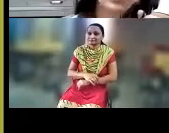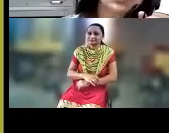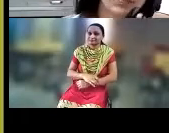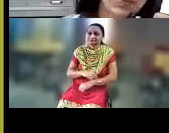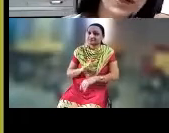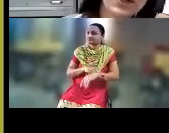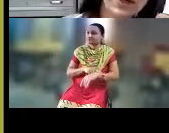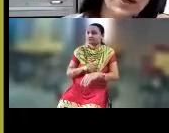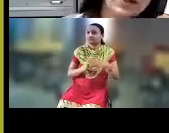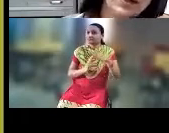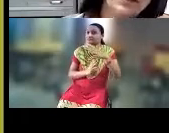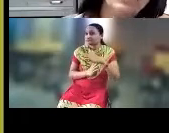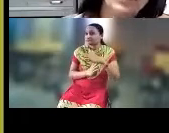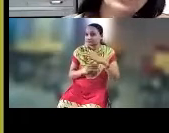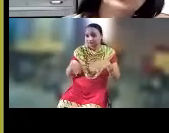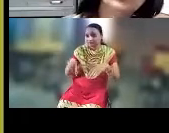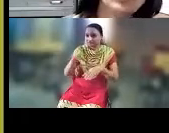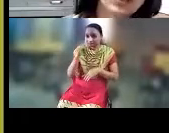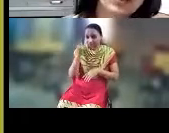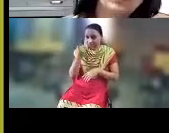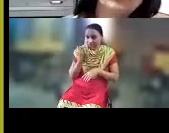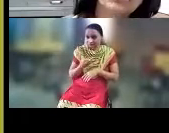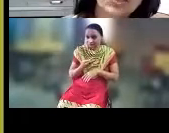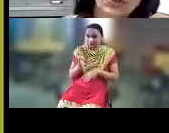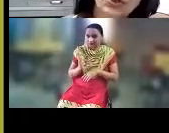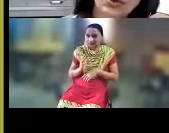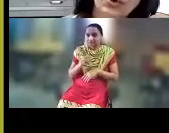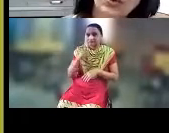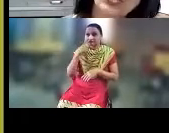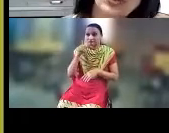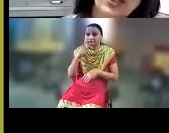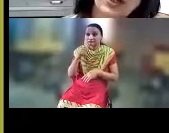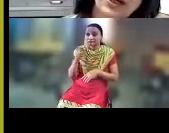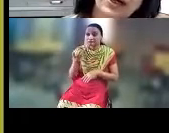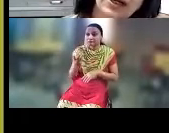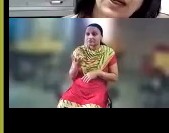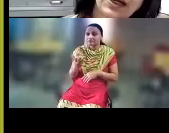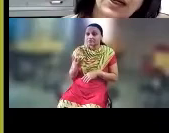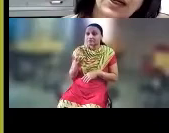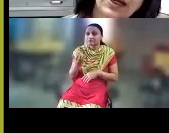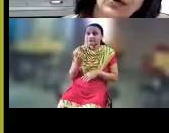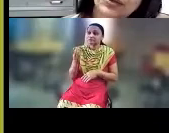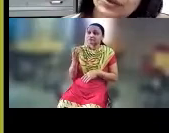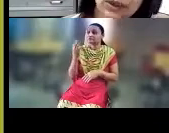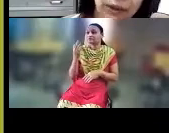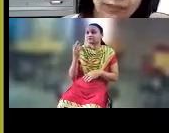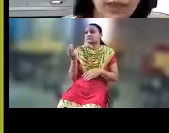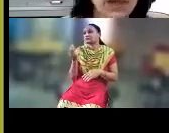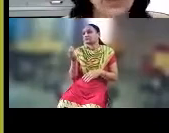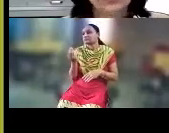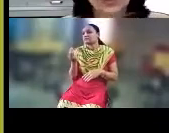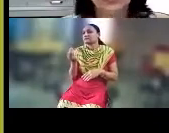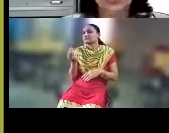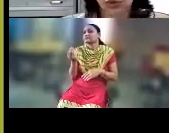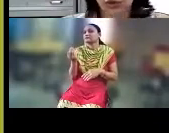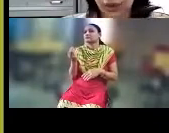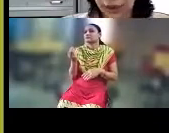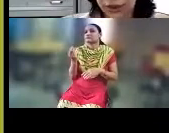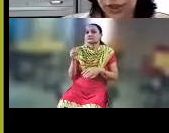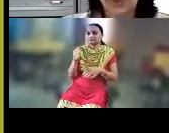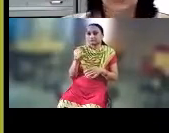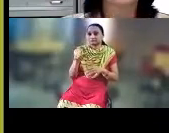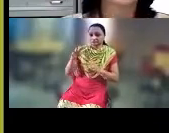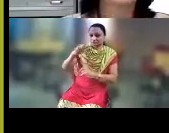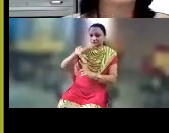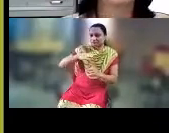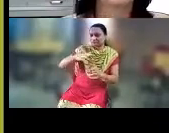एक disciplining technique है, जिसमें कि हम बच्चे को कुछ देर के लिए उस स्थिति से दूर करते हैं जहां